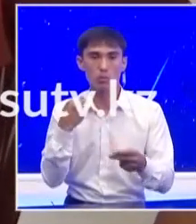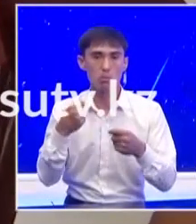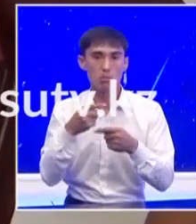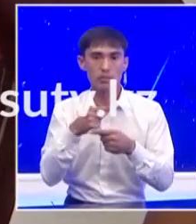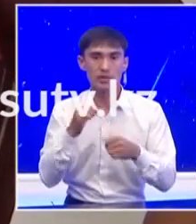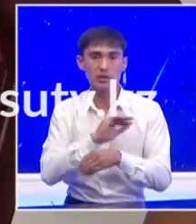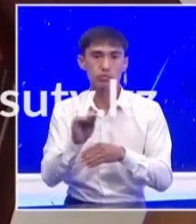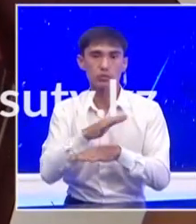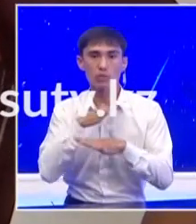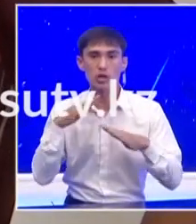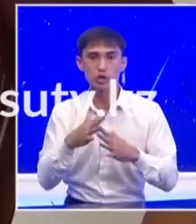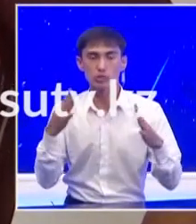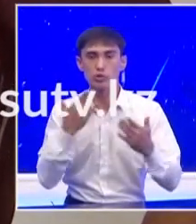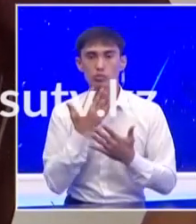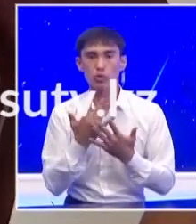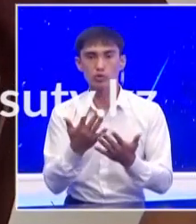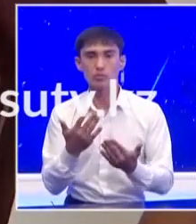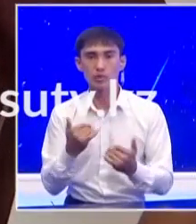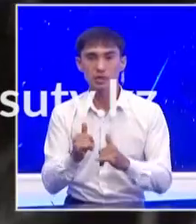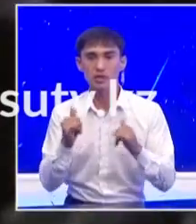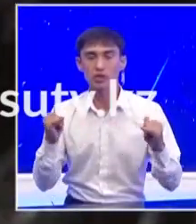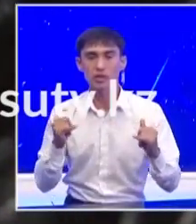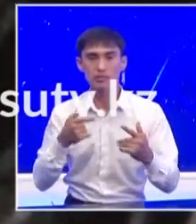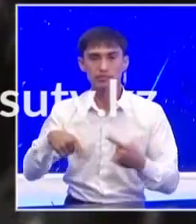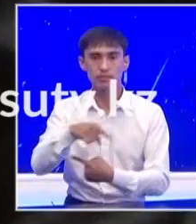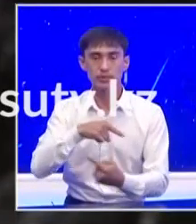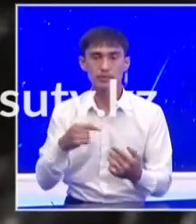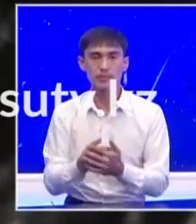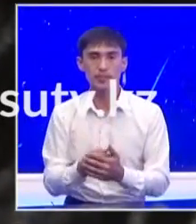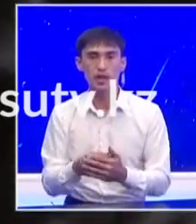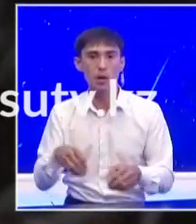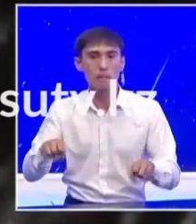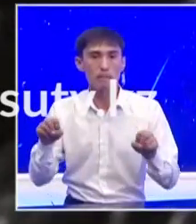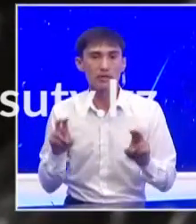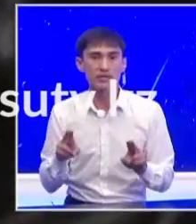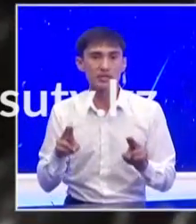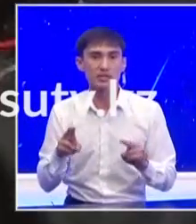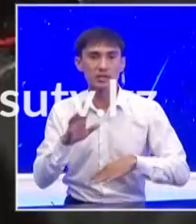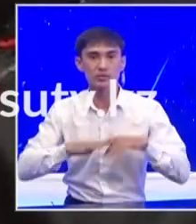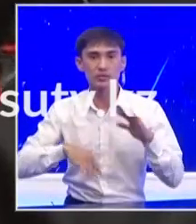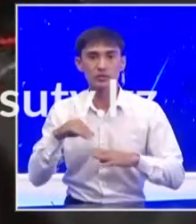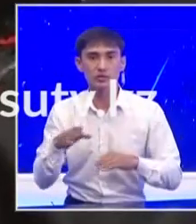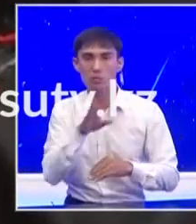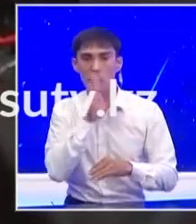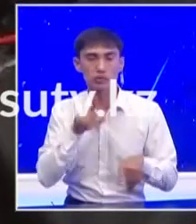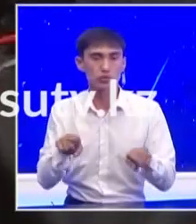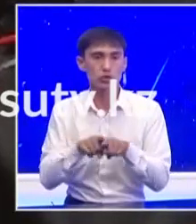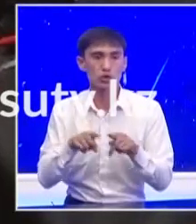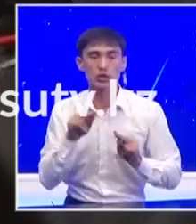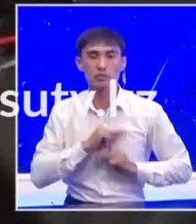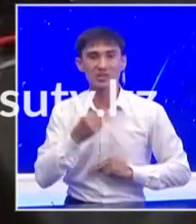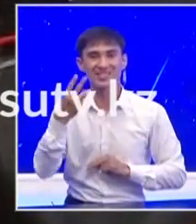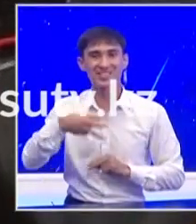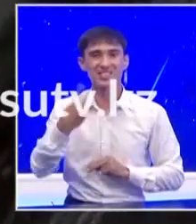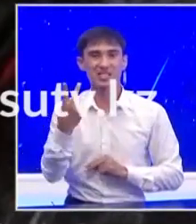большим спросом, поэтому мы расширяем ассортимент. Профессионально ремеслом занимается и мать Нургельды Айгуль Оранбек. Вот уже